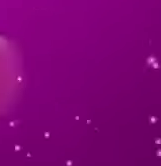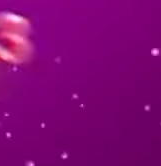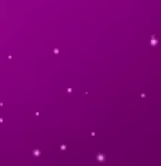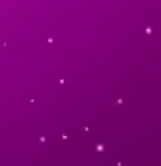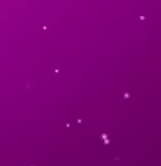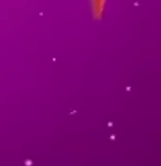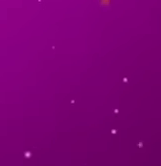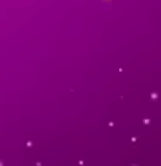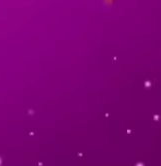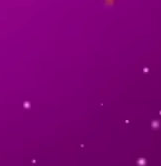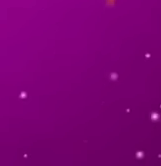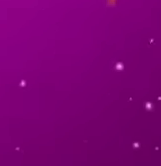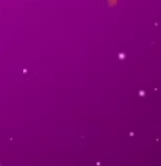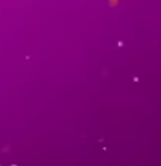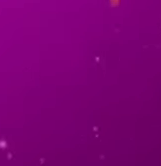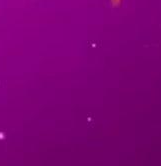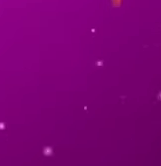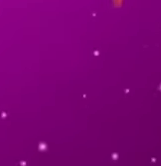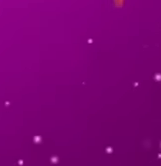Go to